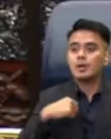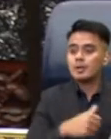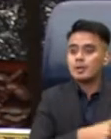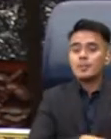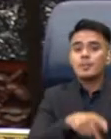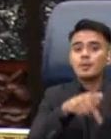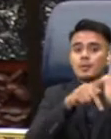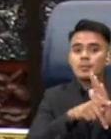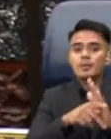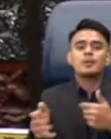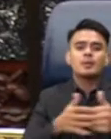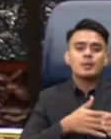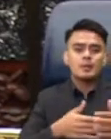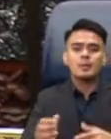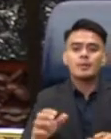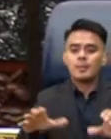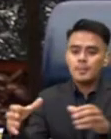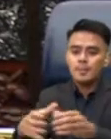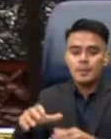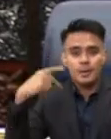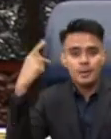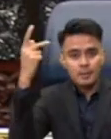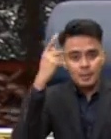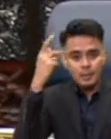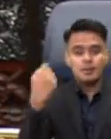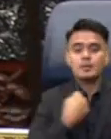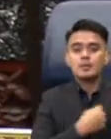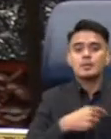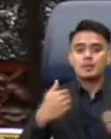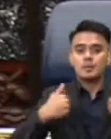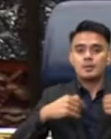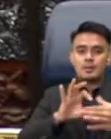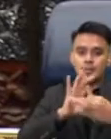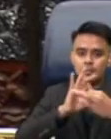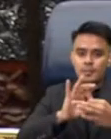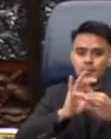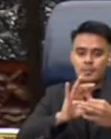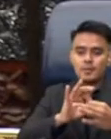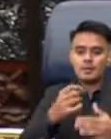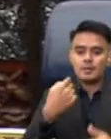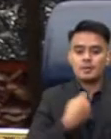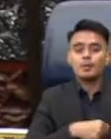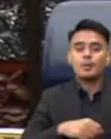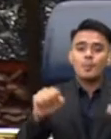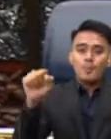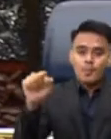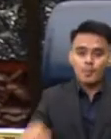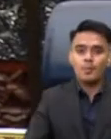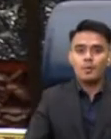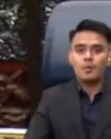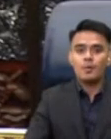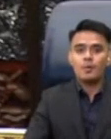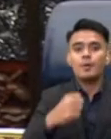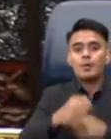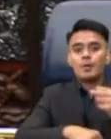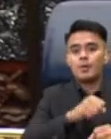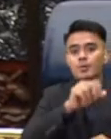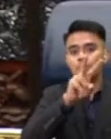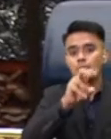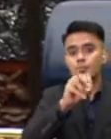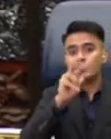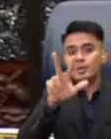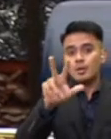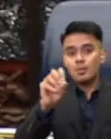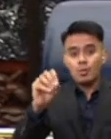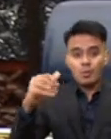kiralah mana Parti ke semuaakah kita bekerjasama untuk kita sekurang-kurangnya tahun 2030